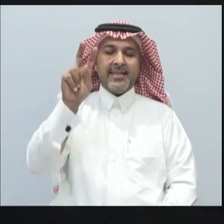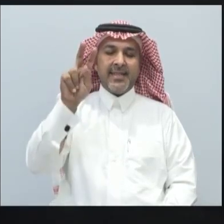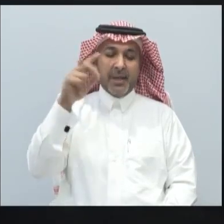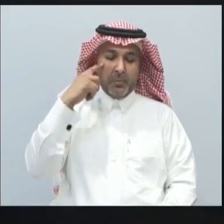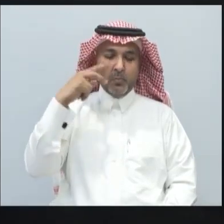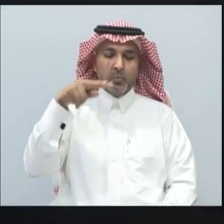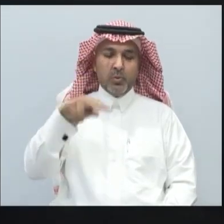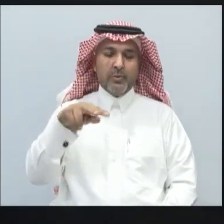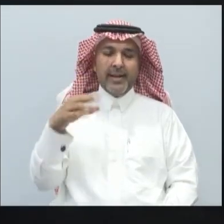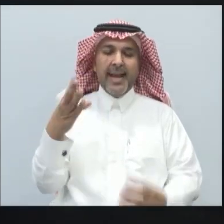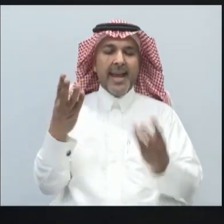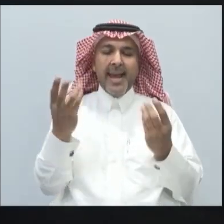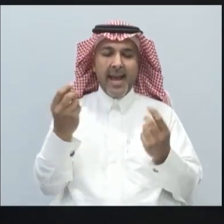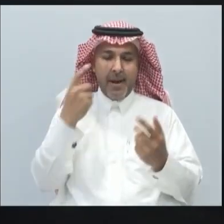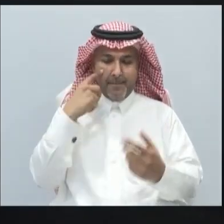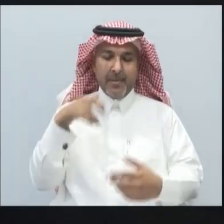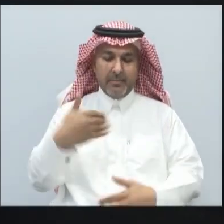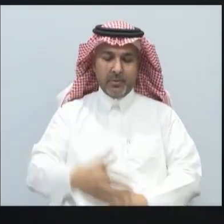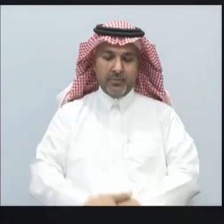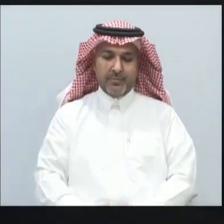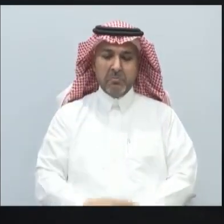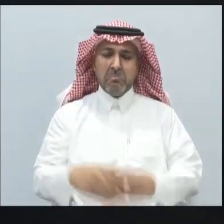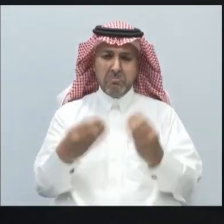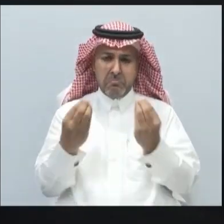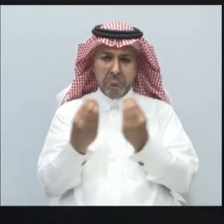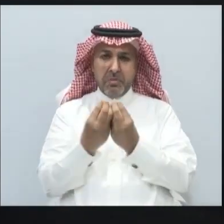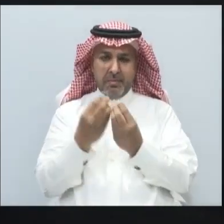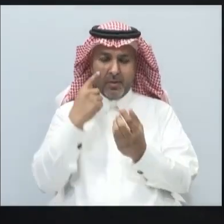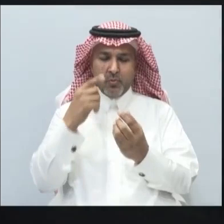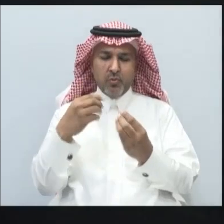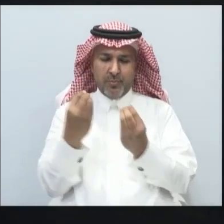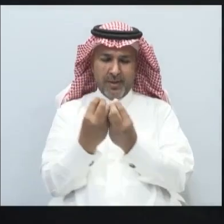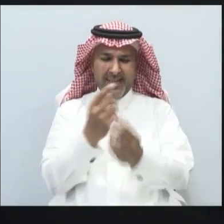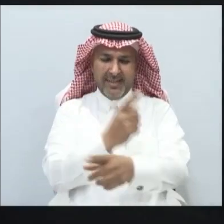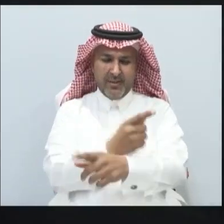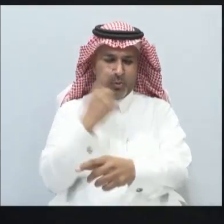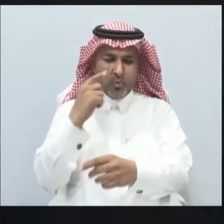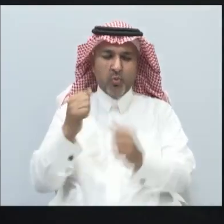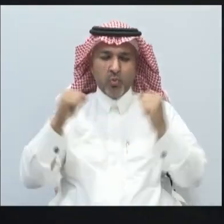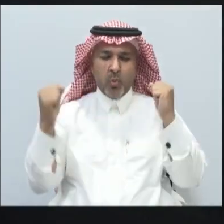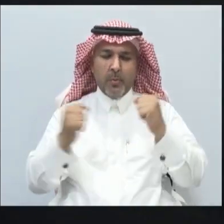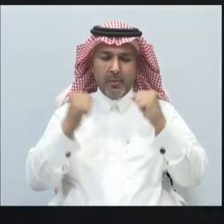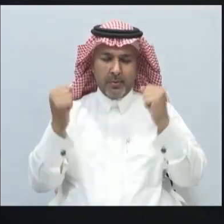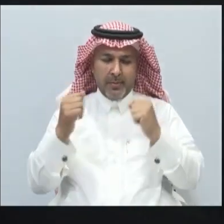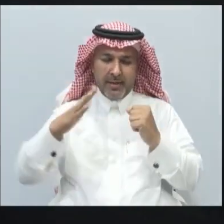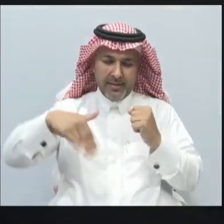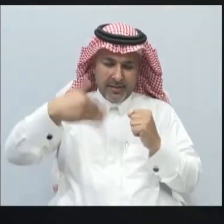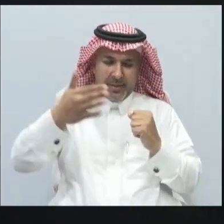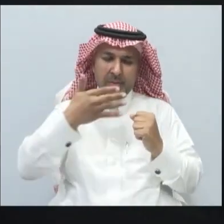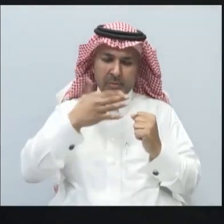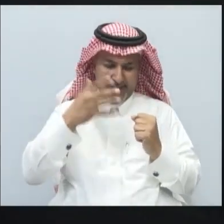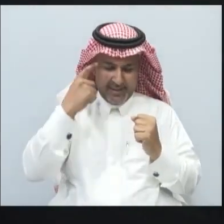وعامل الاضمحلال راح نشوف ان شاء الله الفرق فيما بينهم وكيف يتم معالجتهم في حل المسائل نتمنى لكم دائما وابدا